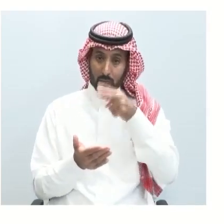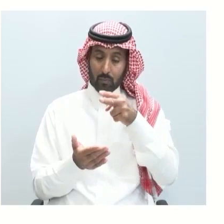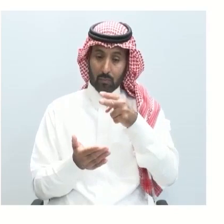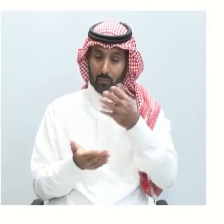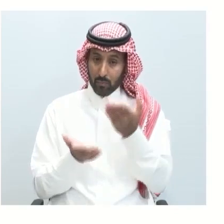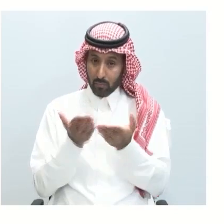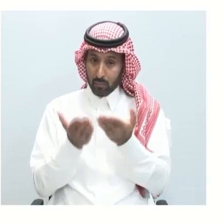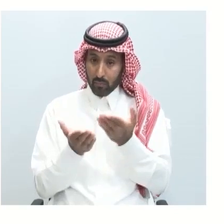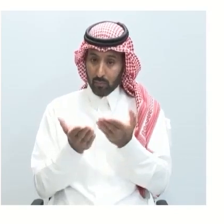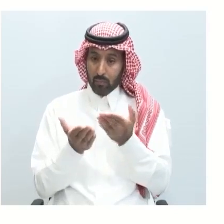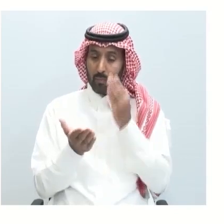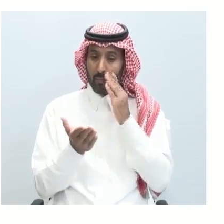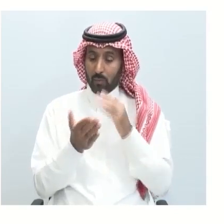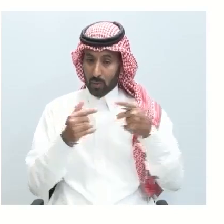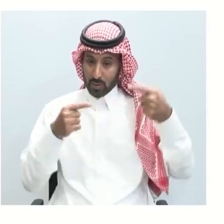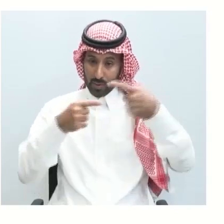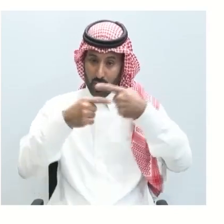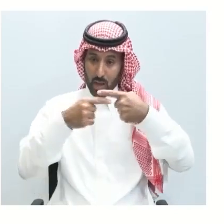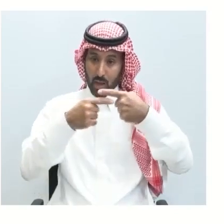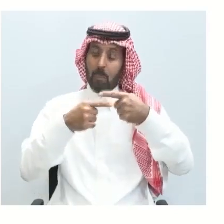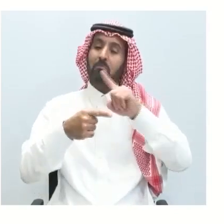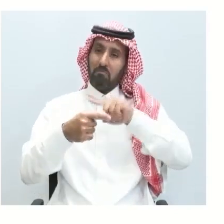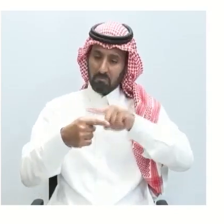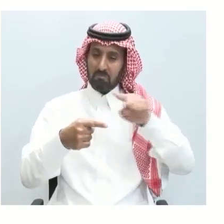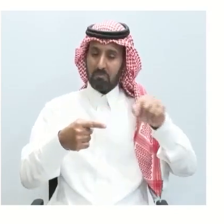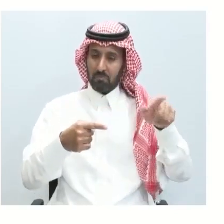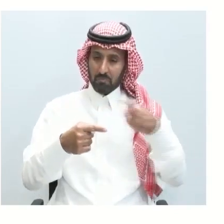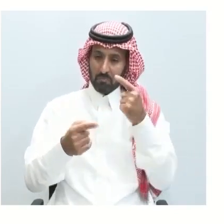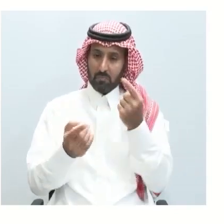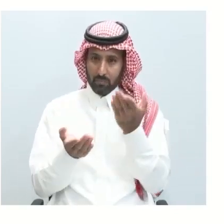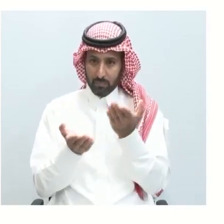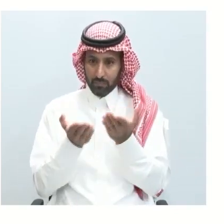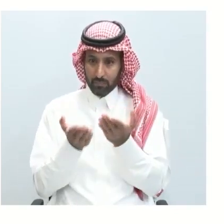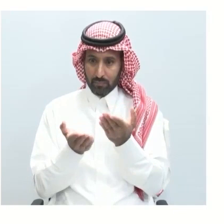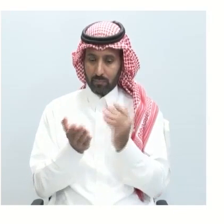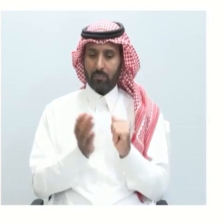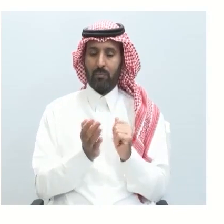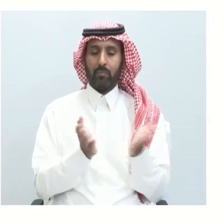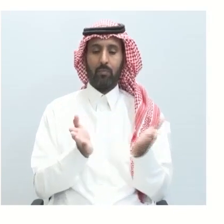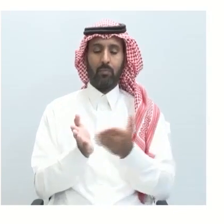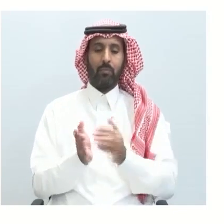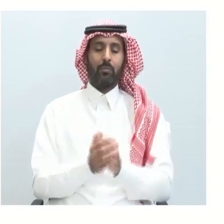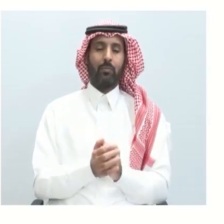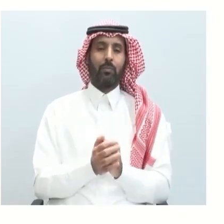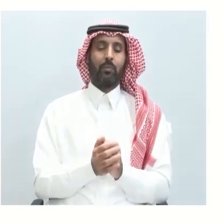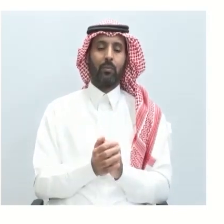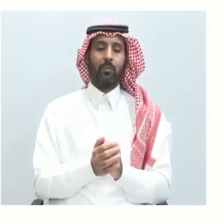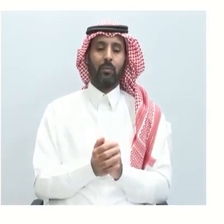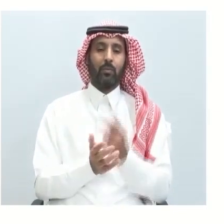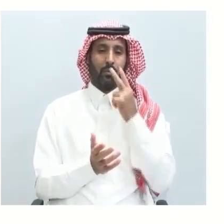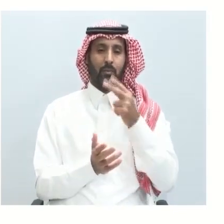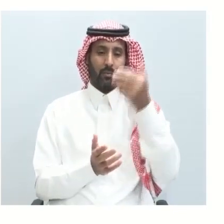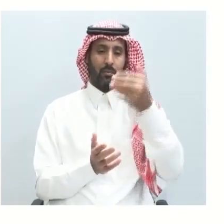مباشره للاسهم نعم في حاله اتزان اذا هو في حاله اتزان